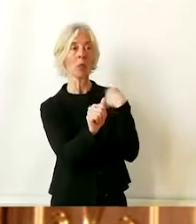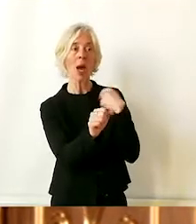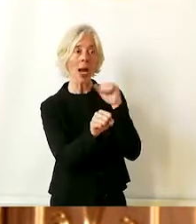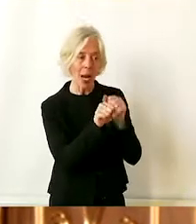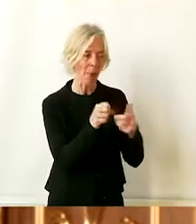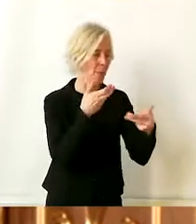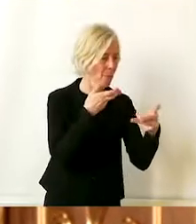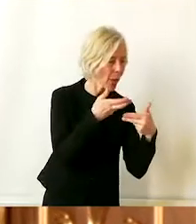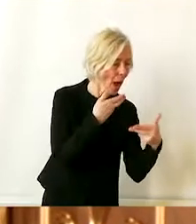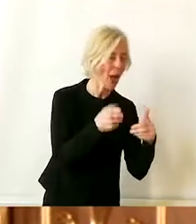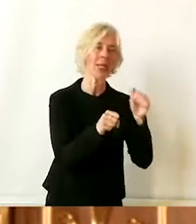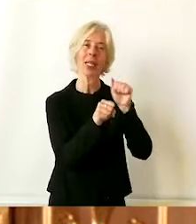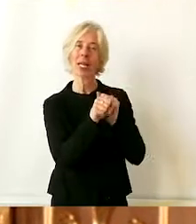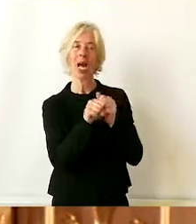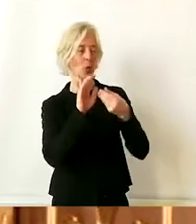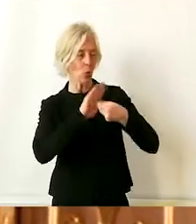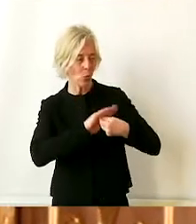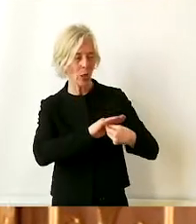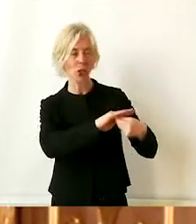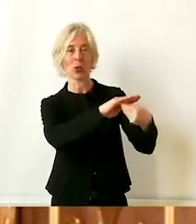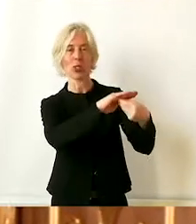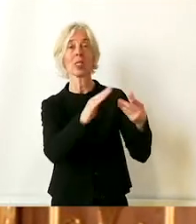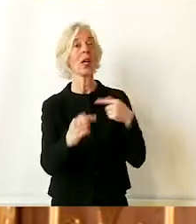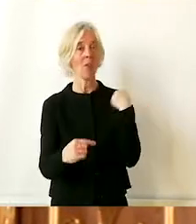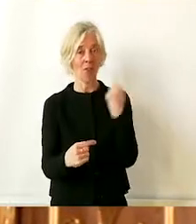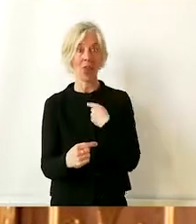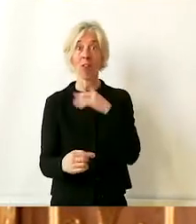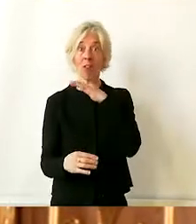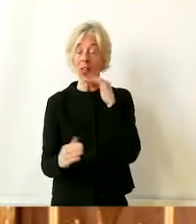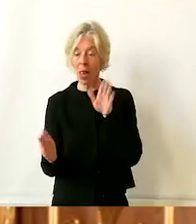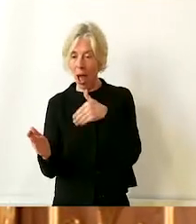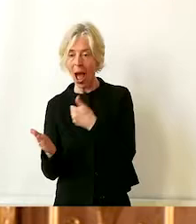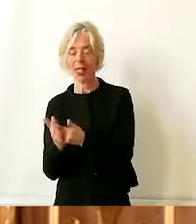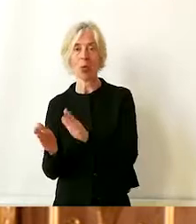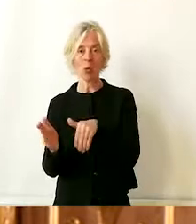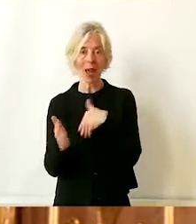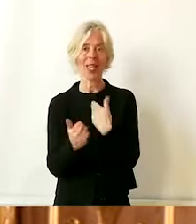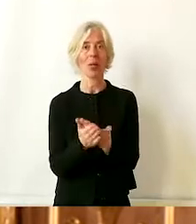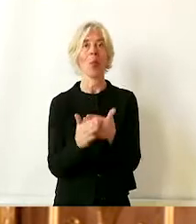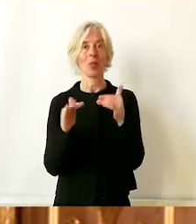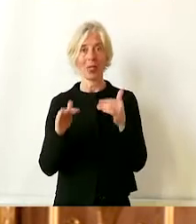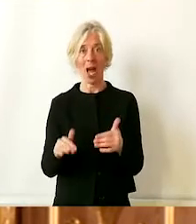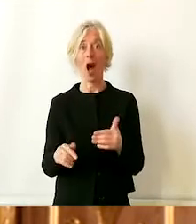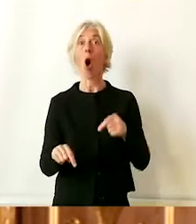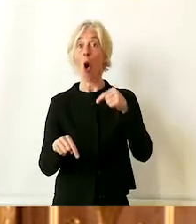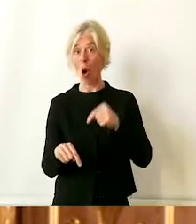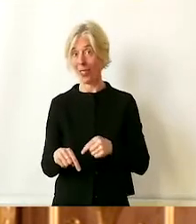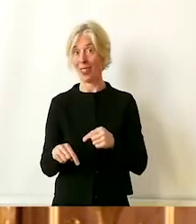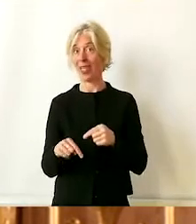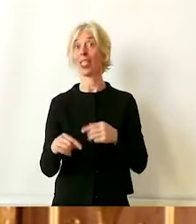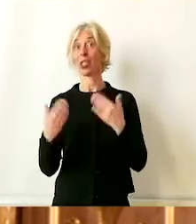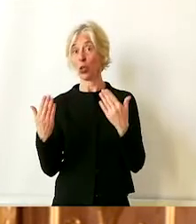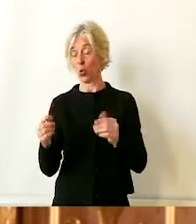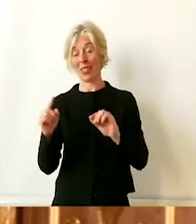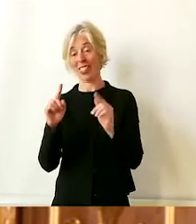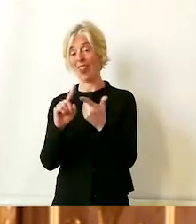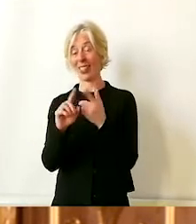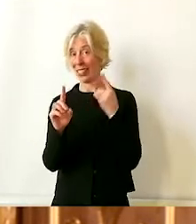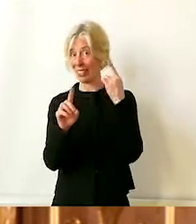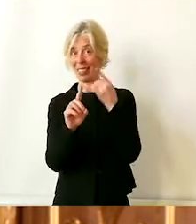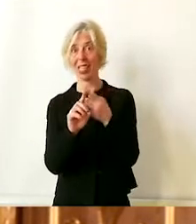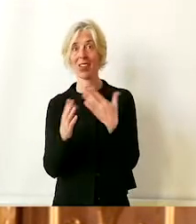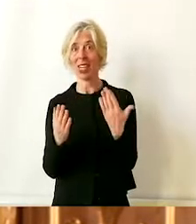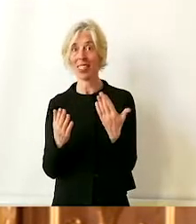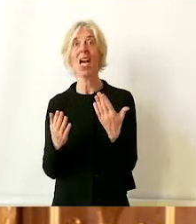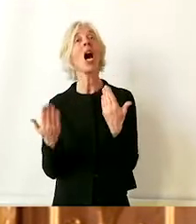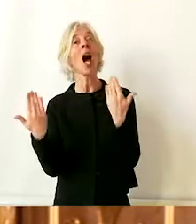kann, wo man sie unterstützen kann. Und diese Angebote wollen wir heute, und das ist das zweite Ziel, ordentlich bewerben, mit dem Ziel, dass